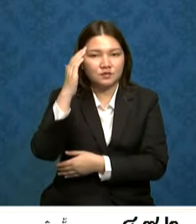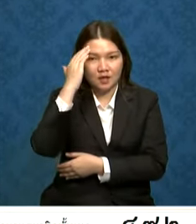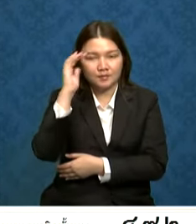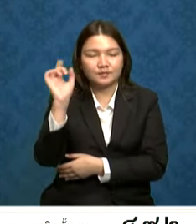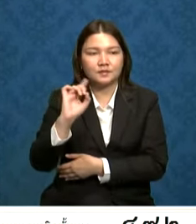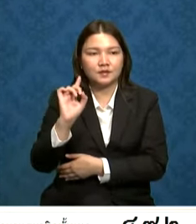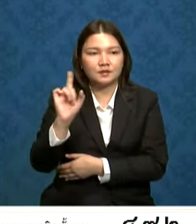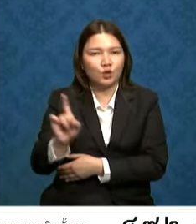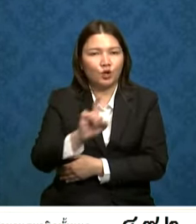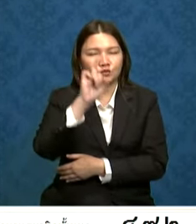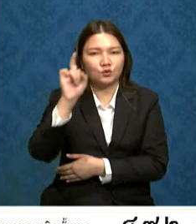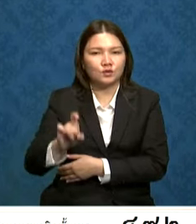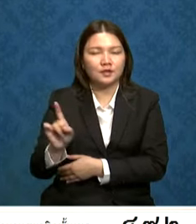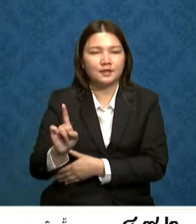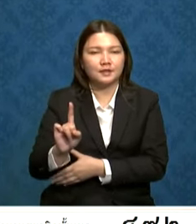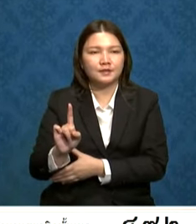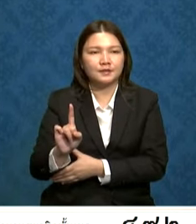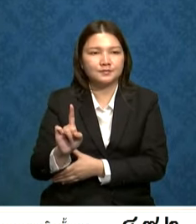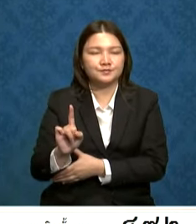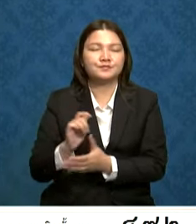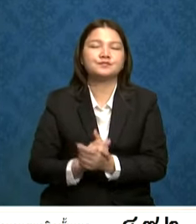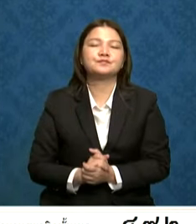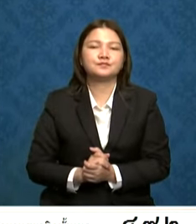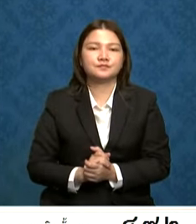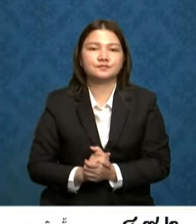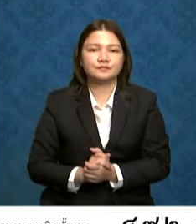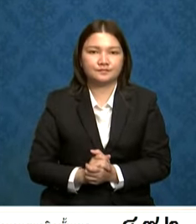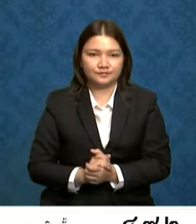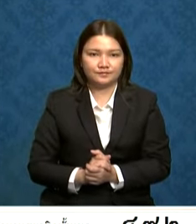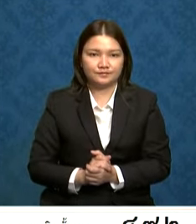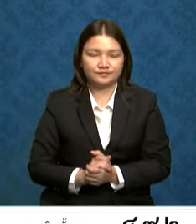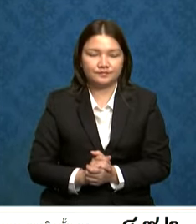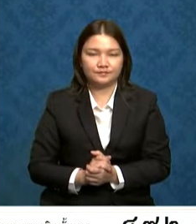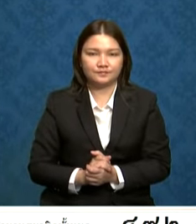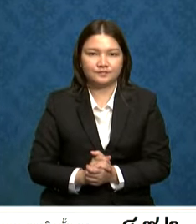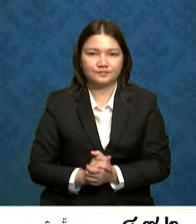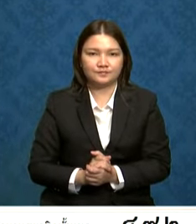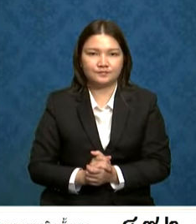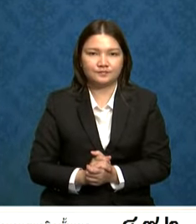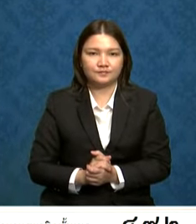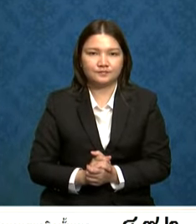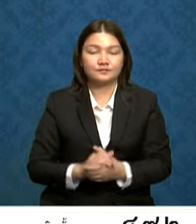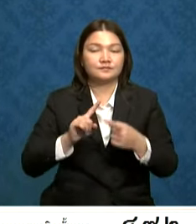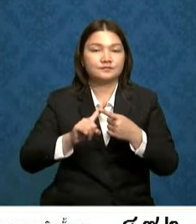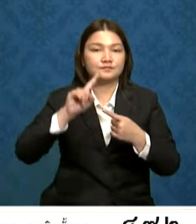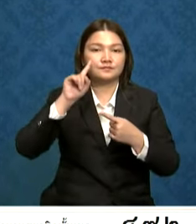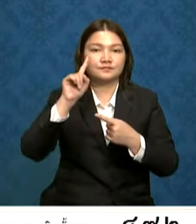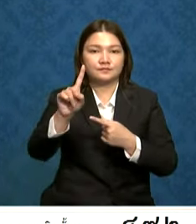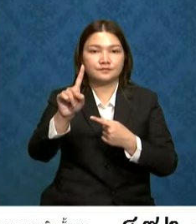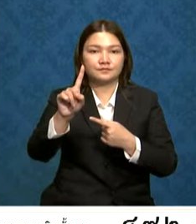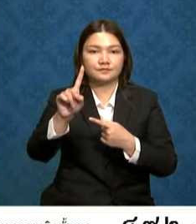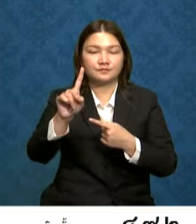พิจารณารายงานในวันนี้เป็นเบื้องต้นดังต่อไปนี้ข้อที่